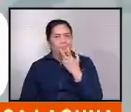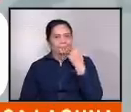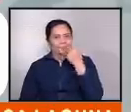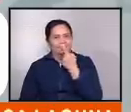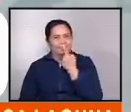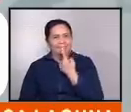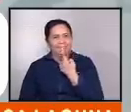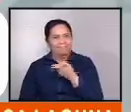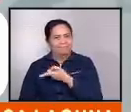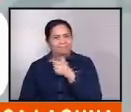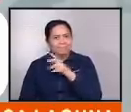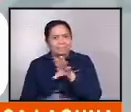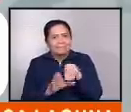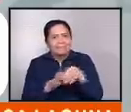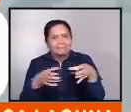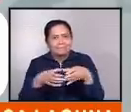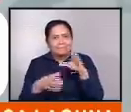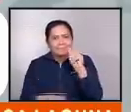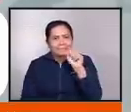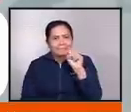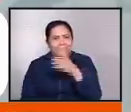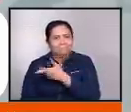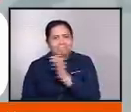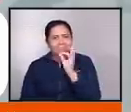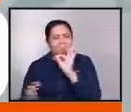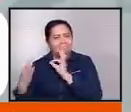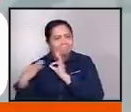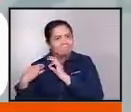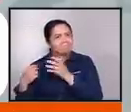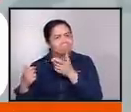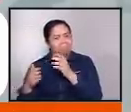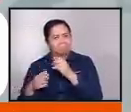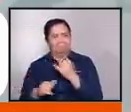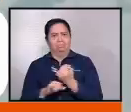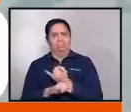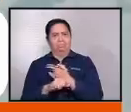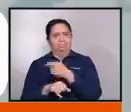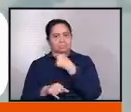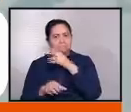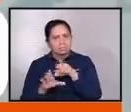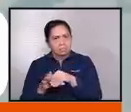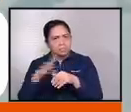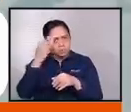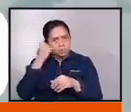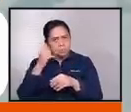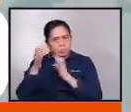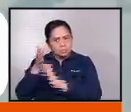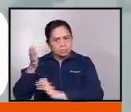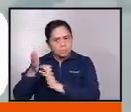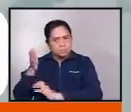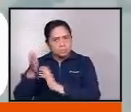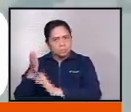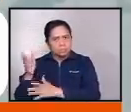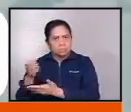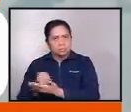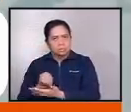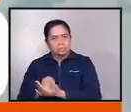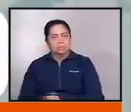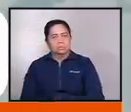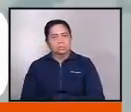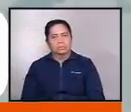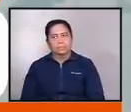mo nga kanina, hindi nga siya kasama dun sa kaso na na-file. So very irregular na, hindi na nga siya kasama, nadi-deduct pa galing doon sa kanyang